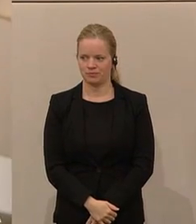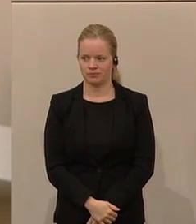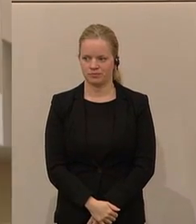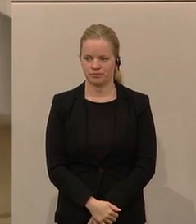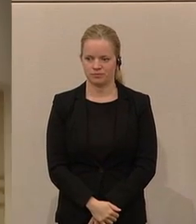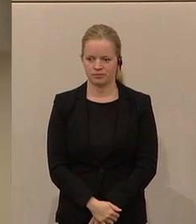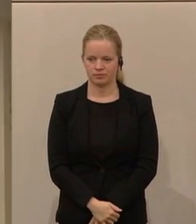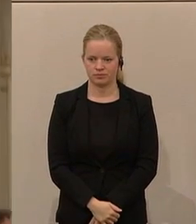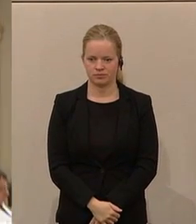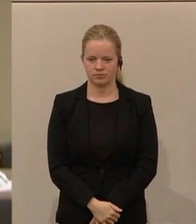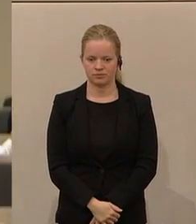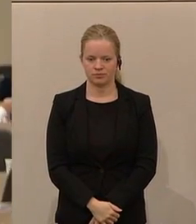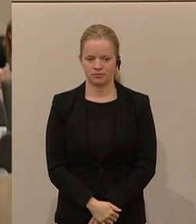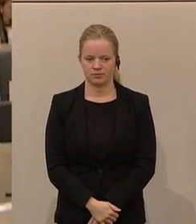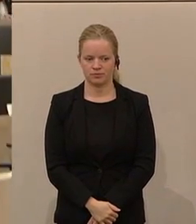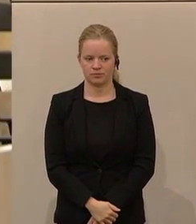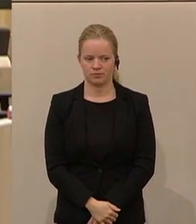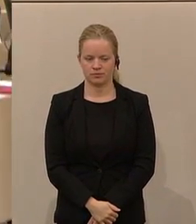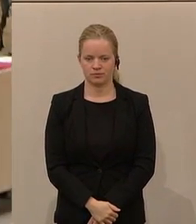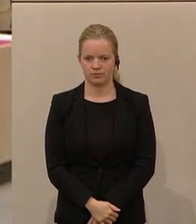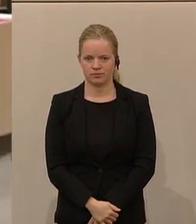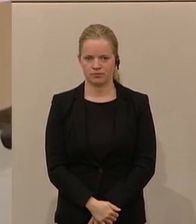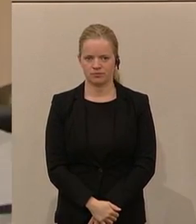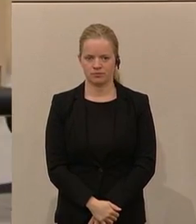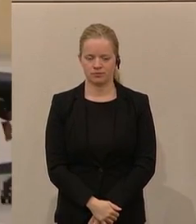Auch sie vermisst in der Strategie der Regierung konkrete Maßnahmen und vor allem Gelder.